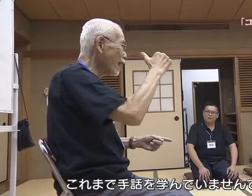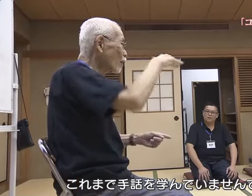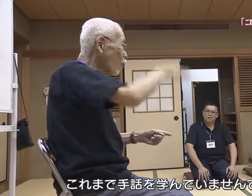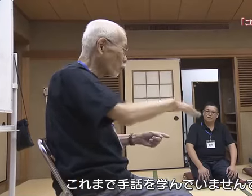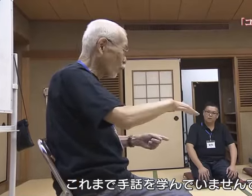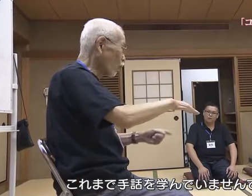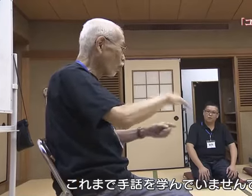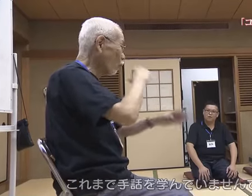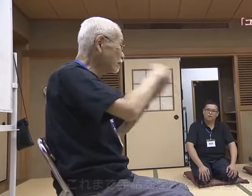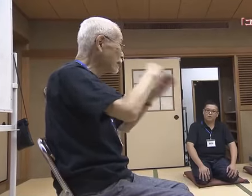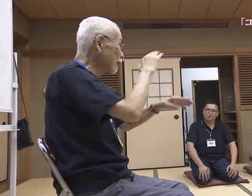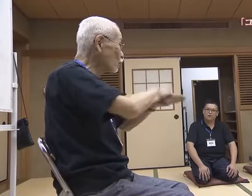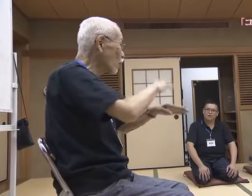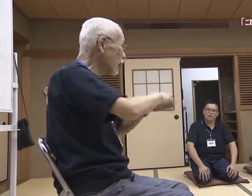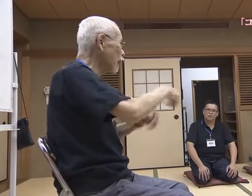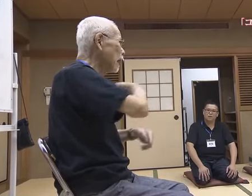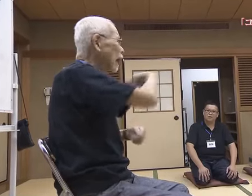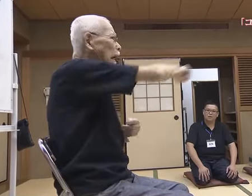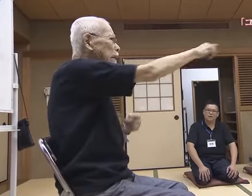した。